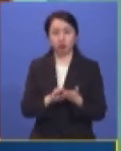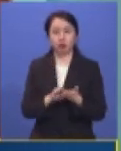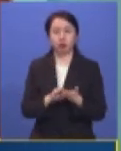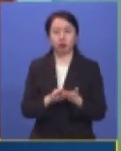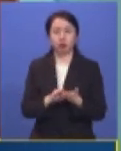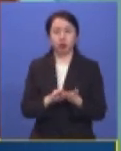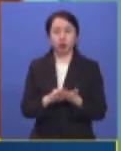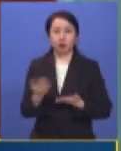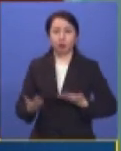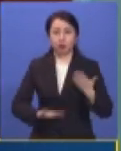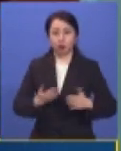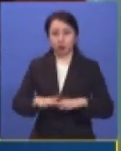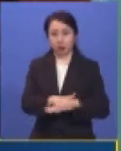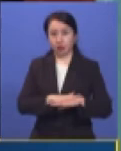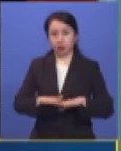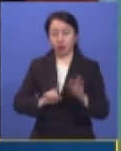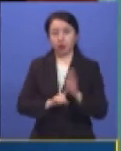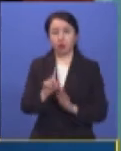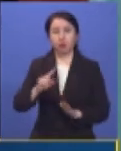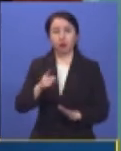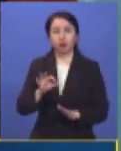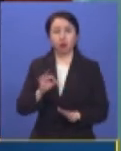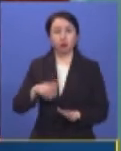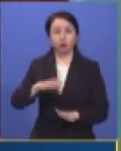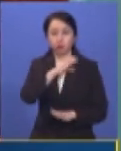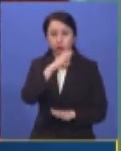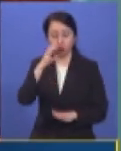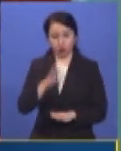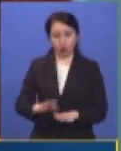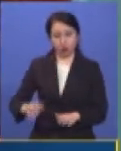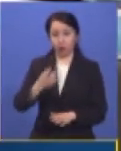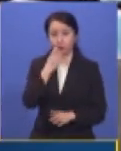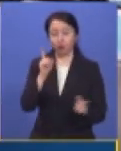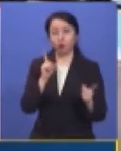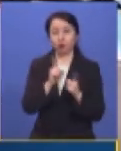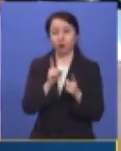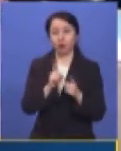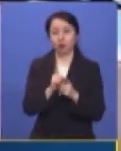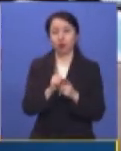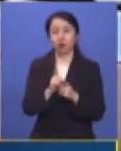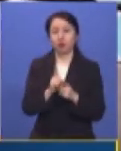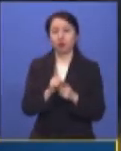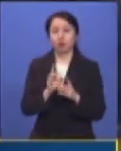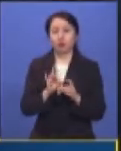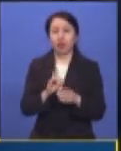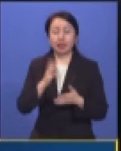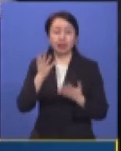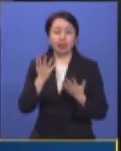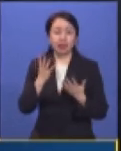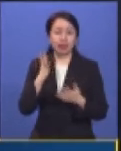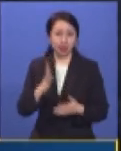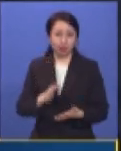сам подворовой обход населения начался 1 октября. В целом североказахстанцы с теплом встречают интервьюеров, терпеливо отвечая на